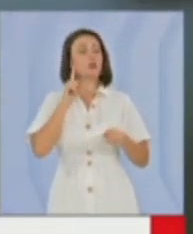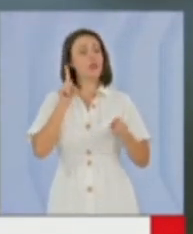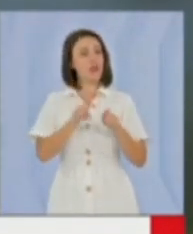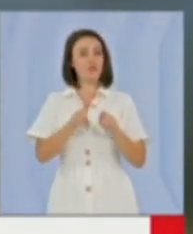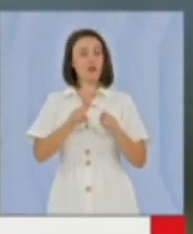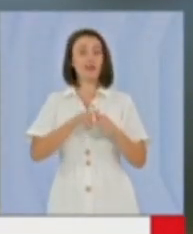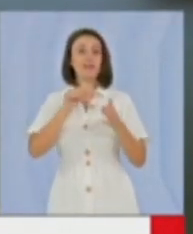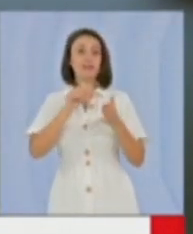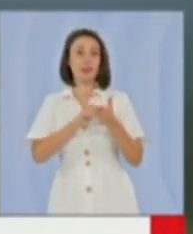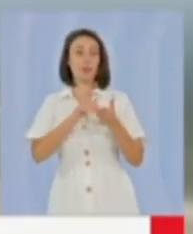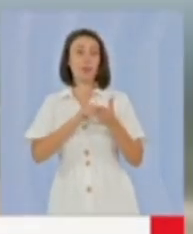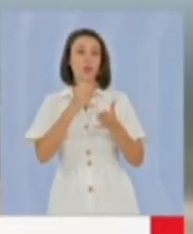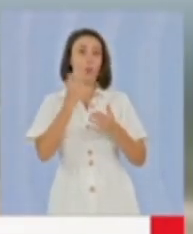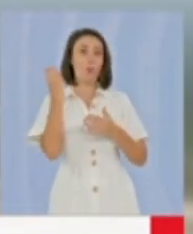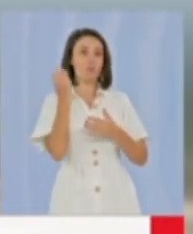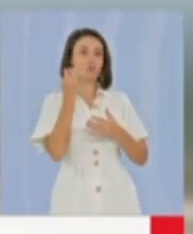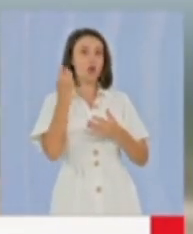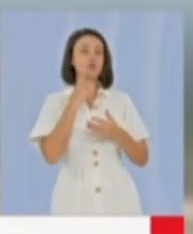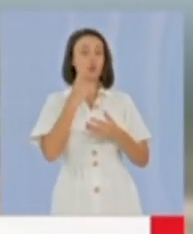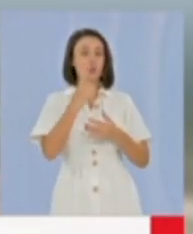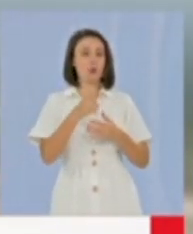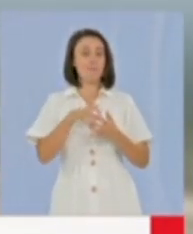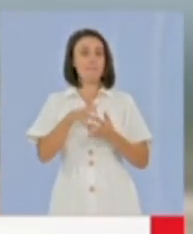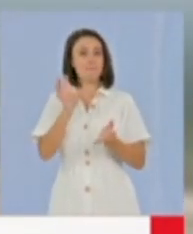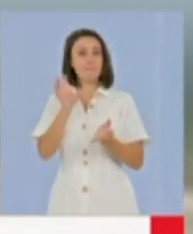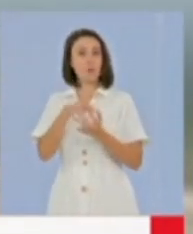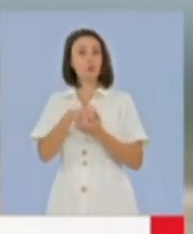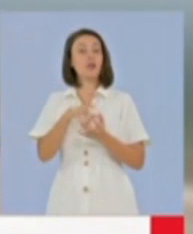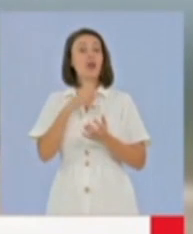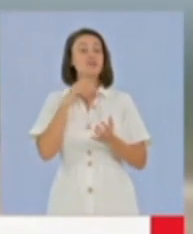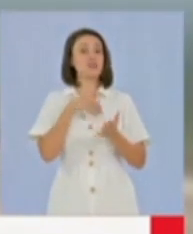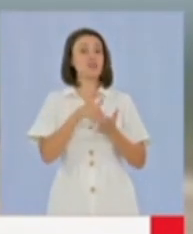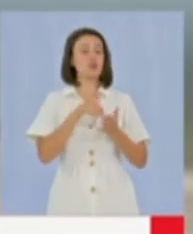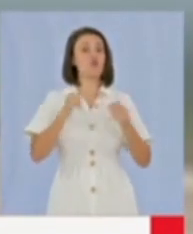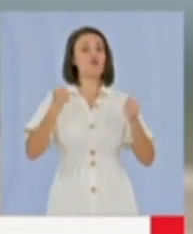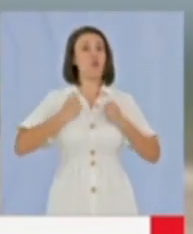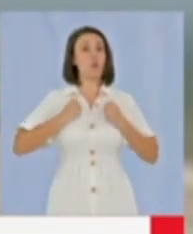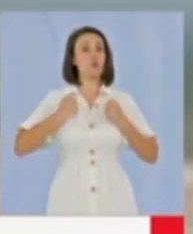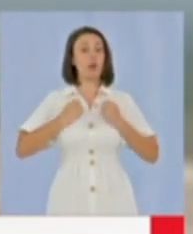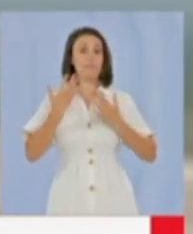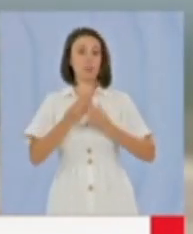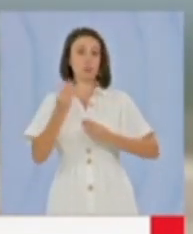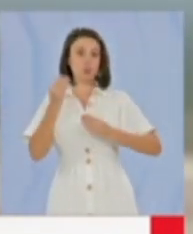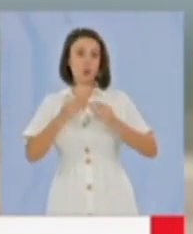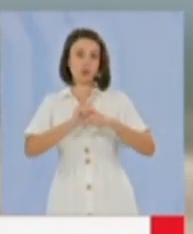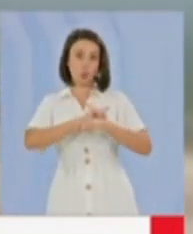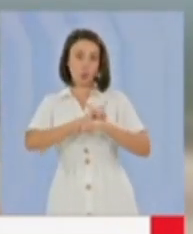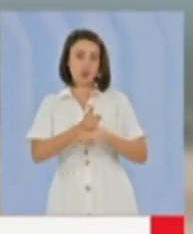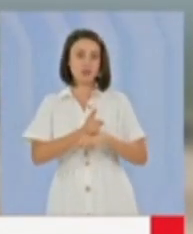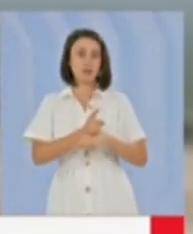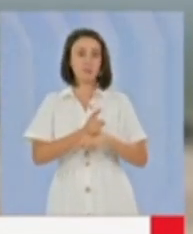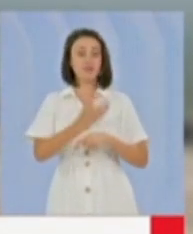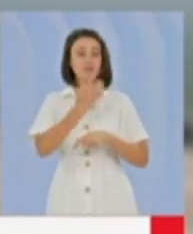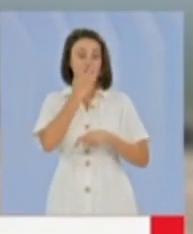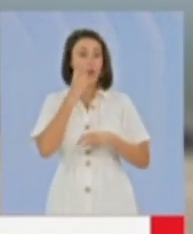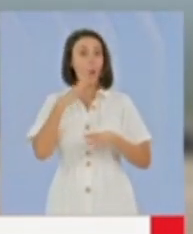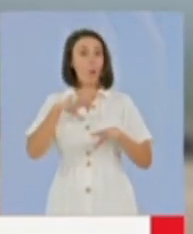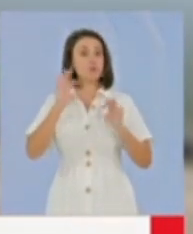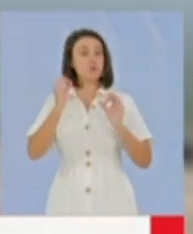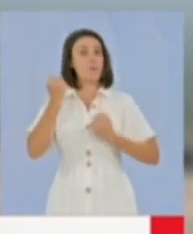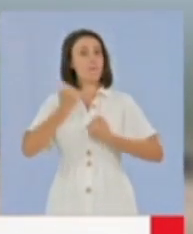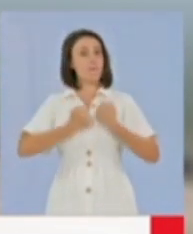asemenea a fost nevoie și de două ambulanțe și de un buldoexcavator de la serviciul voluntar pentru situații de urgență Dăneasa scafandrii au găsit